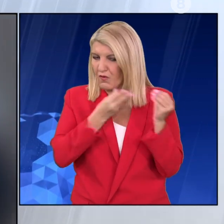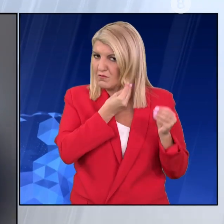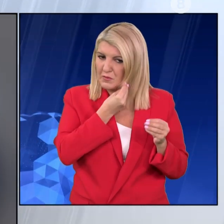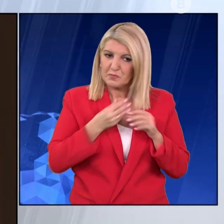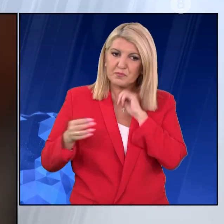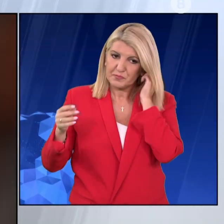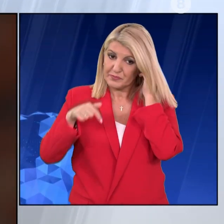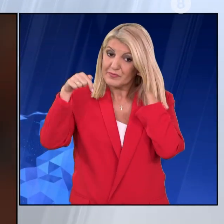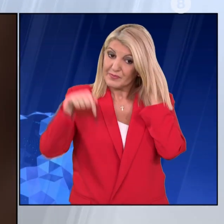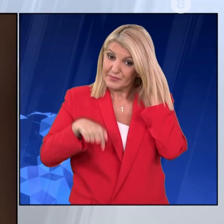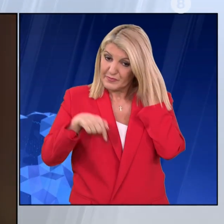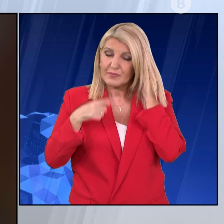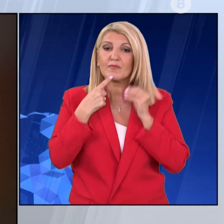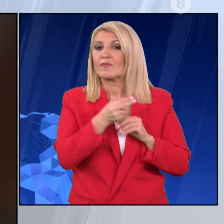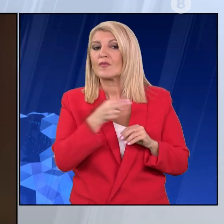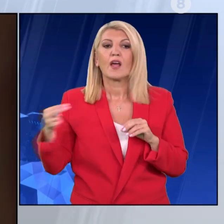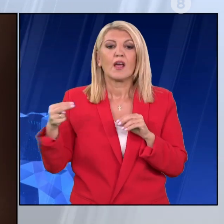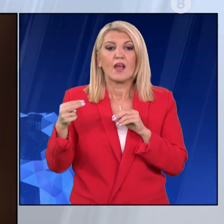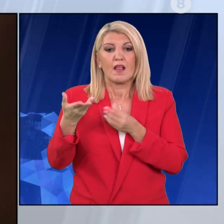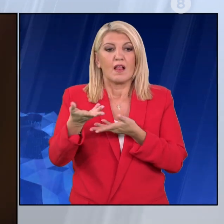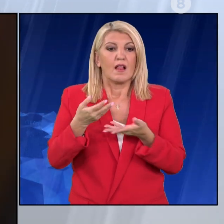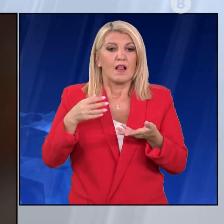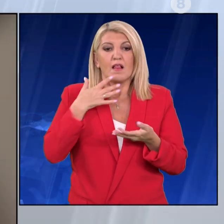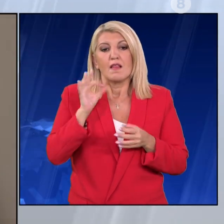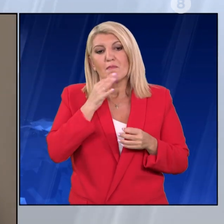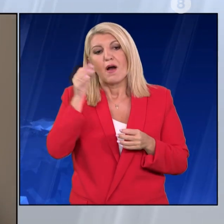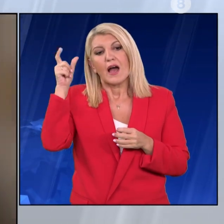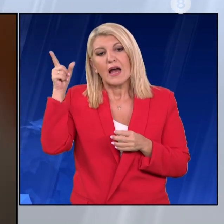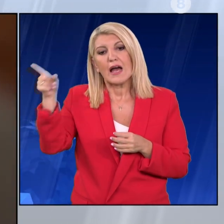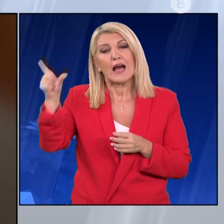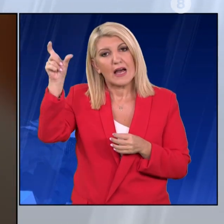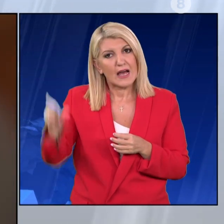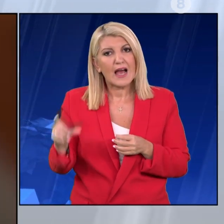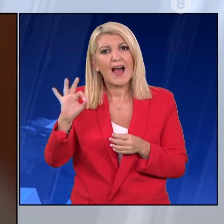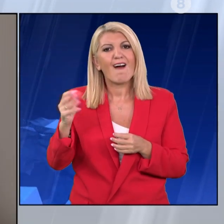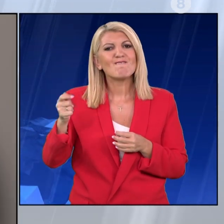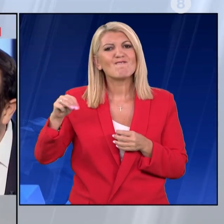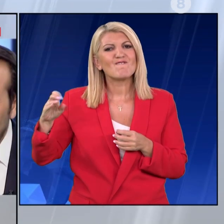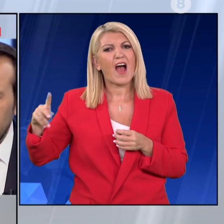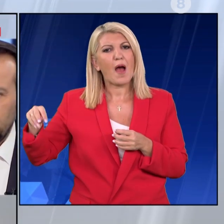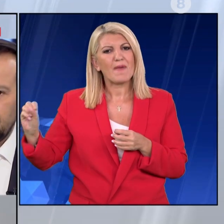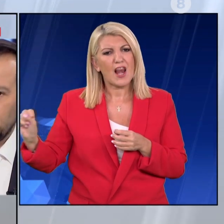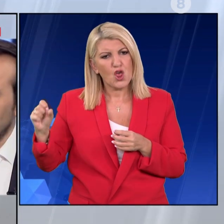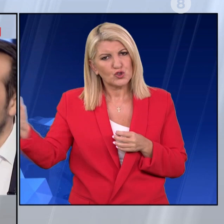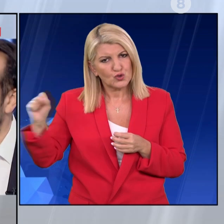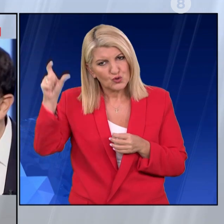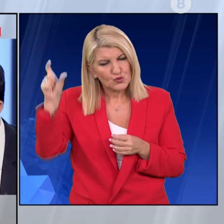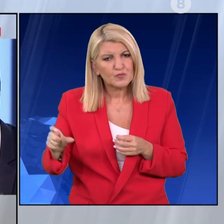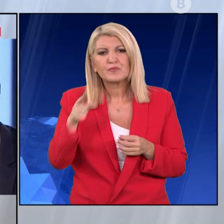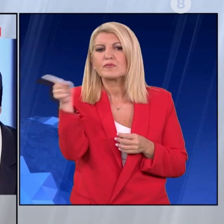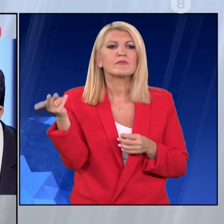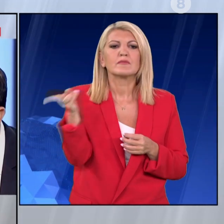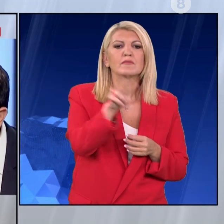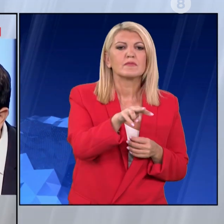ενώ έκλεισε και τη συζήτηση περί ανταλλαγμάτων δείχνοντας τον κύριο φάμελλο ως κατάλληλο για την προεδρία της κοινοβουλευτικής ομάδας του συριζα να σας πω ευθές ότι δεν θα είμαι ο